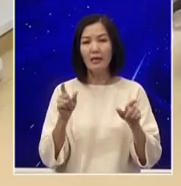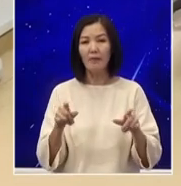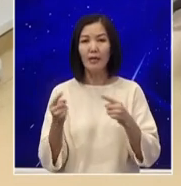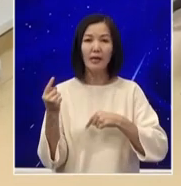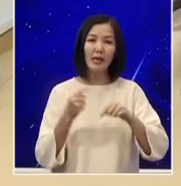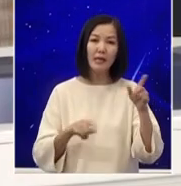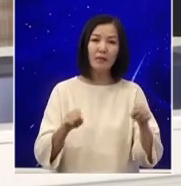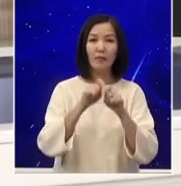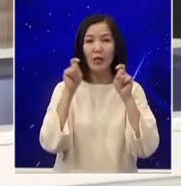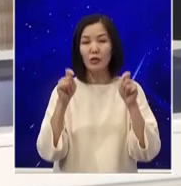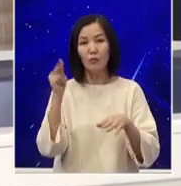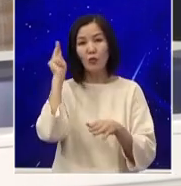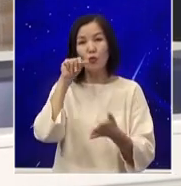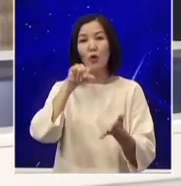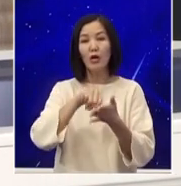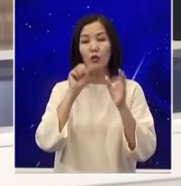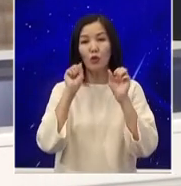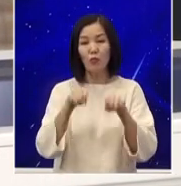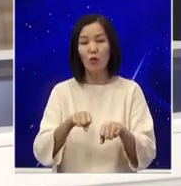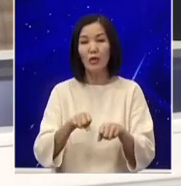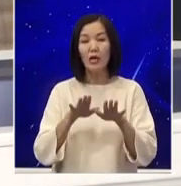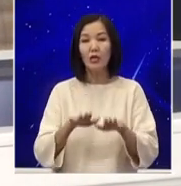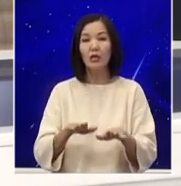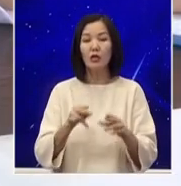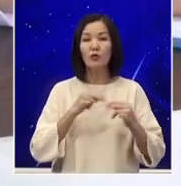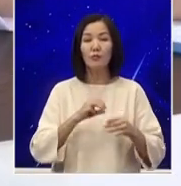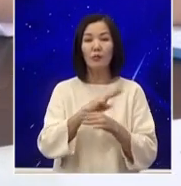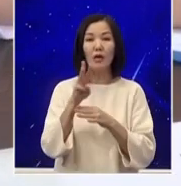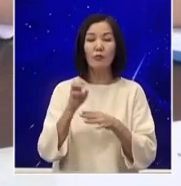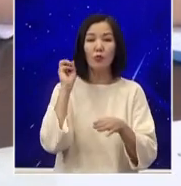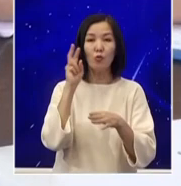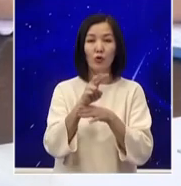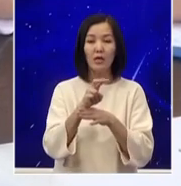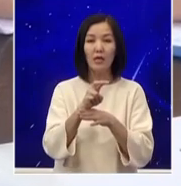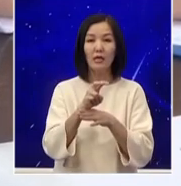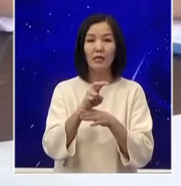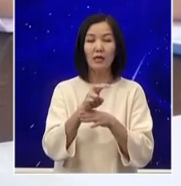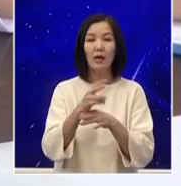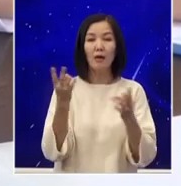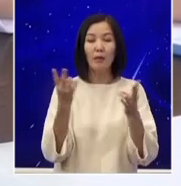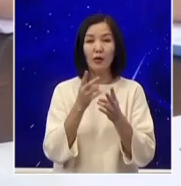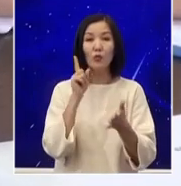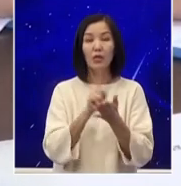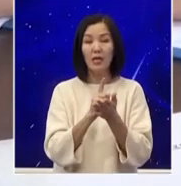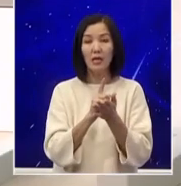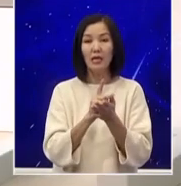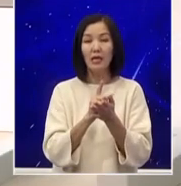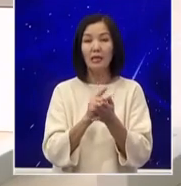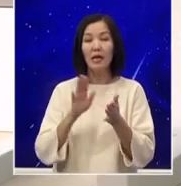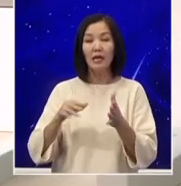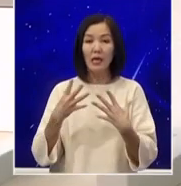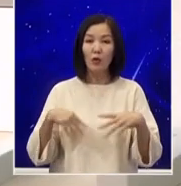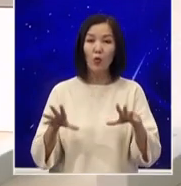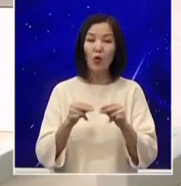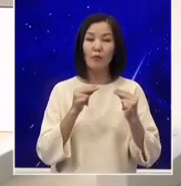бастамаға қатыса алады. Ол үшін жергілікті жердегі жұмыспен қамту орталығына жүгінсе жеткілікті. Кейін мамандар қоғамдық